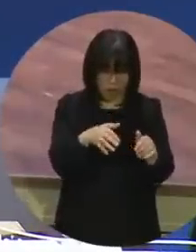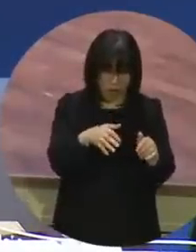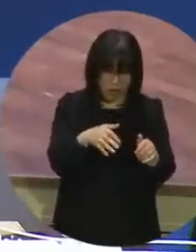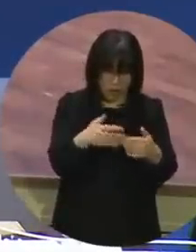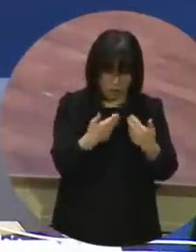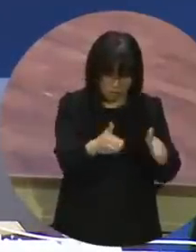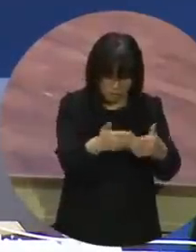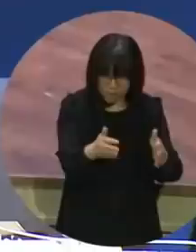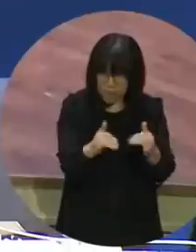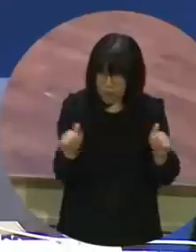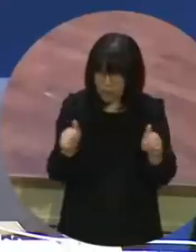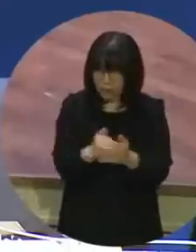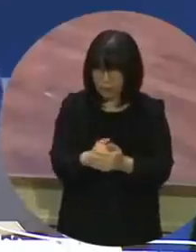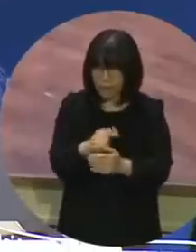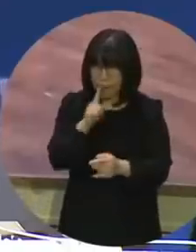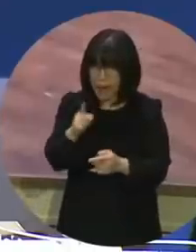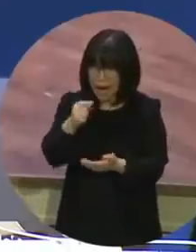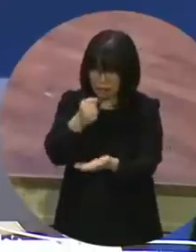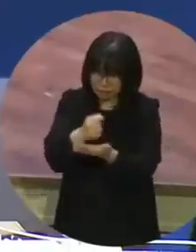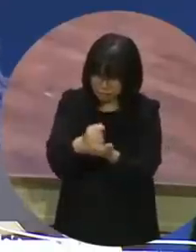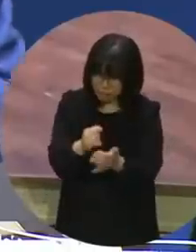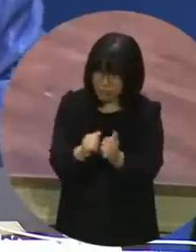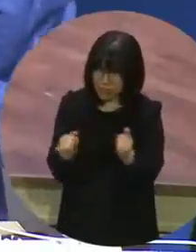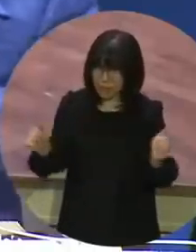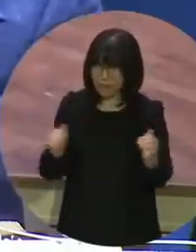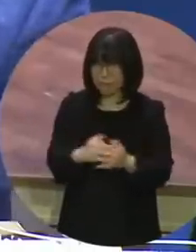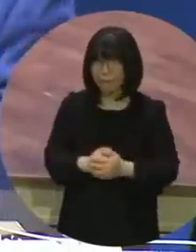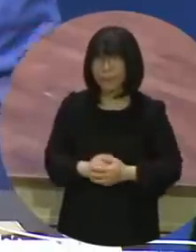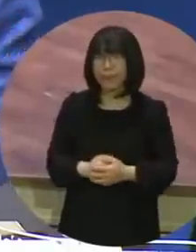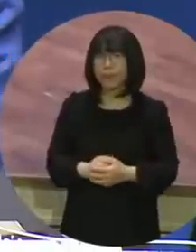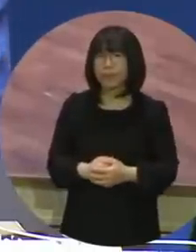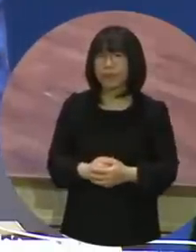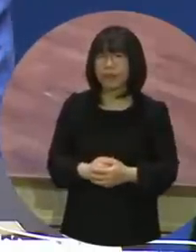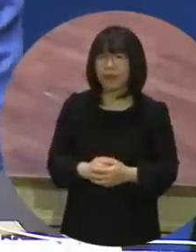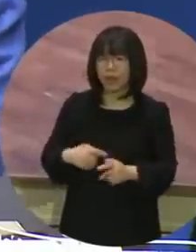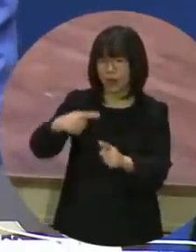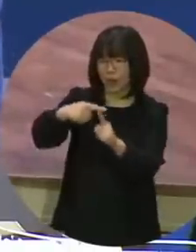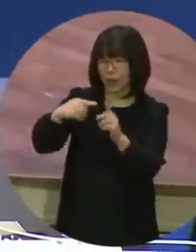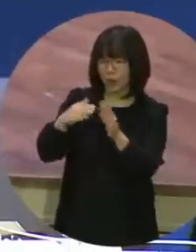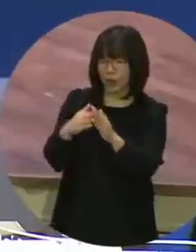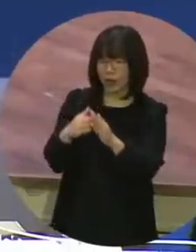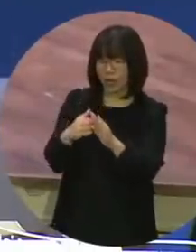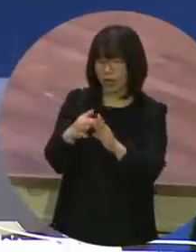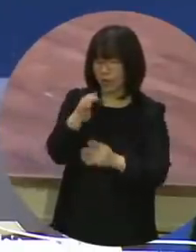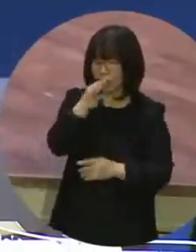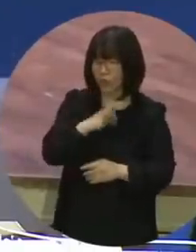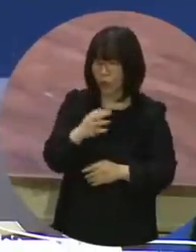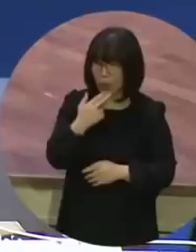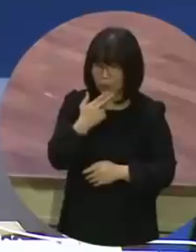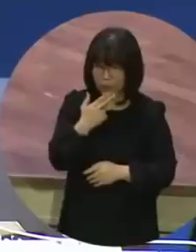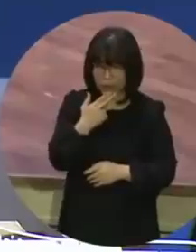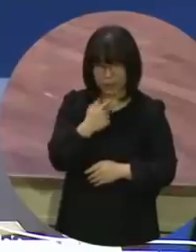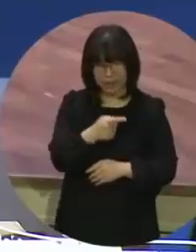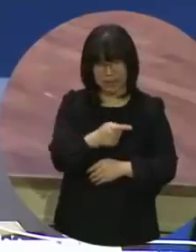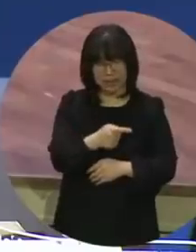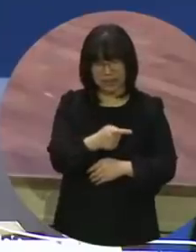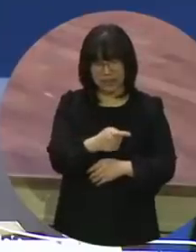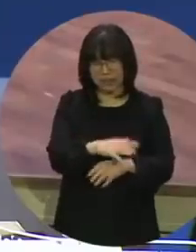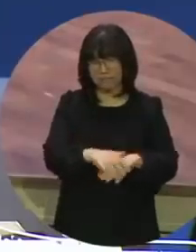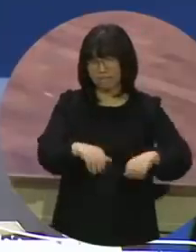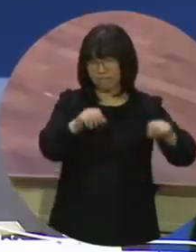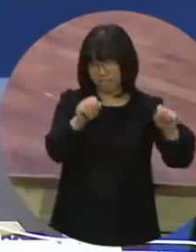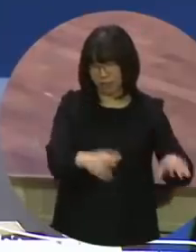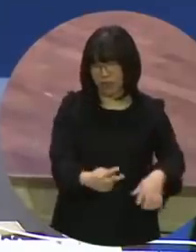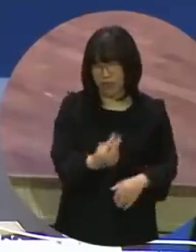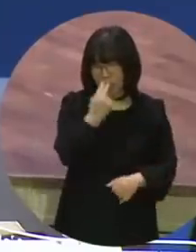부성질 말한다든가, 이런 뭐, 이렇게 교회에 하나님에게 도움이 안 되는 사람, 그런 사람 무효요. 참